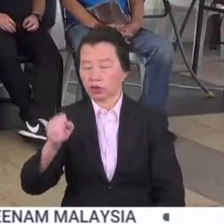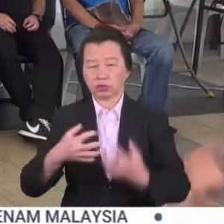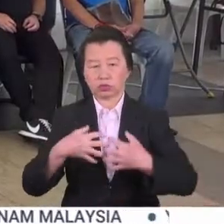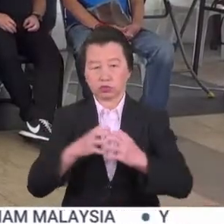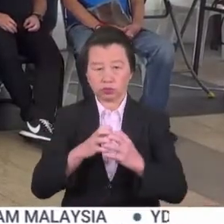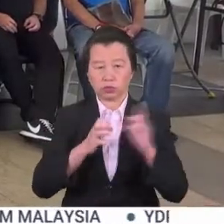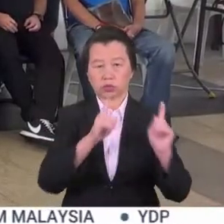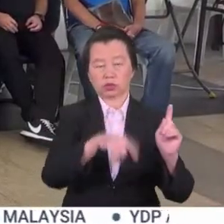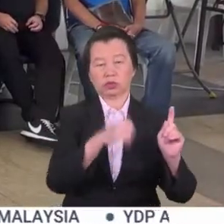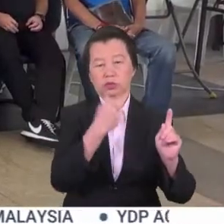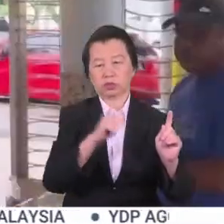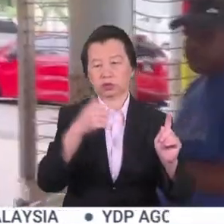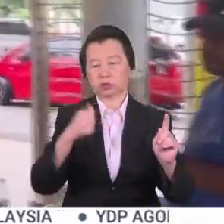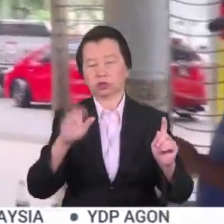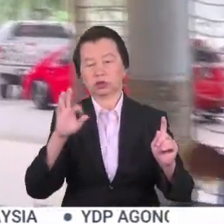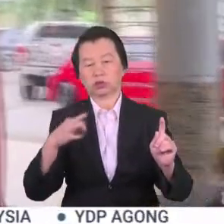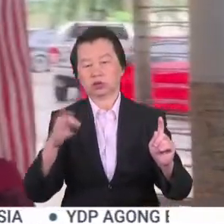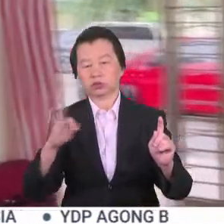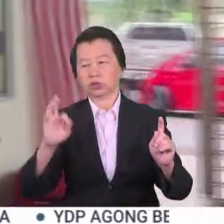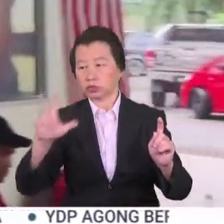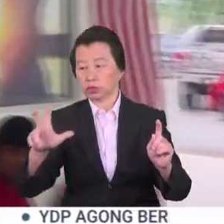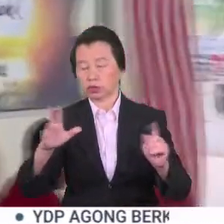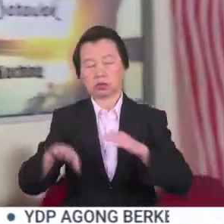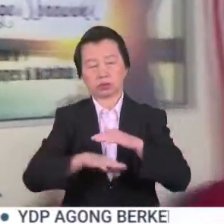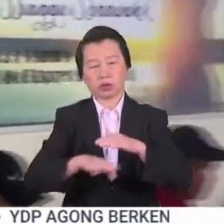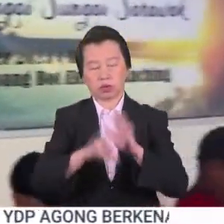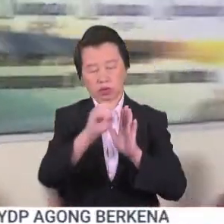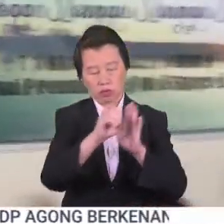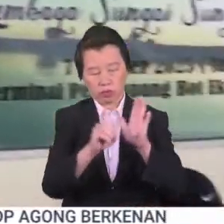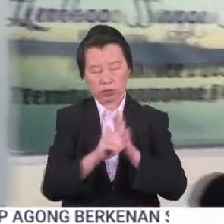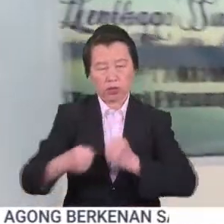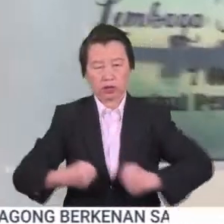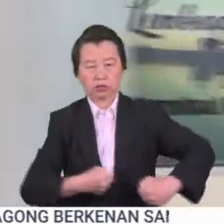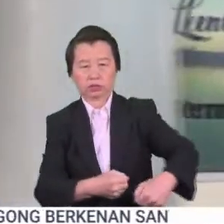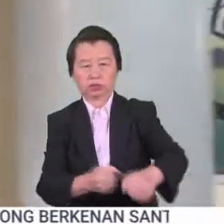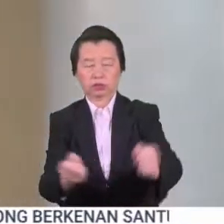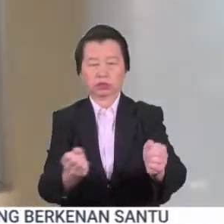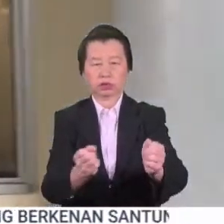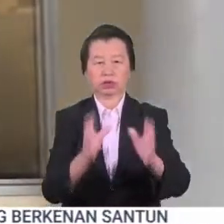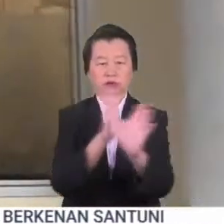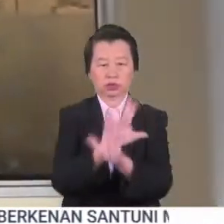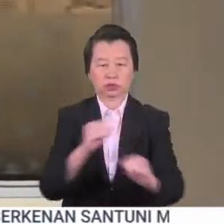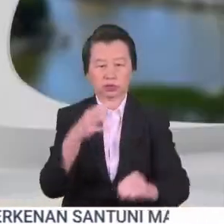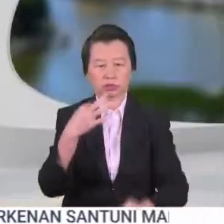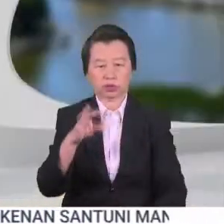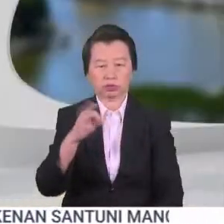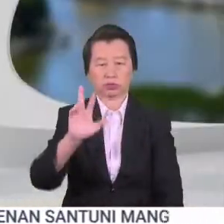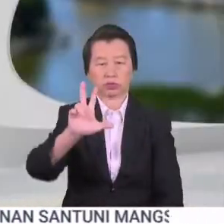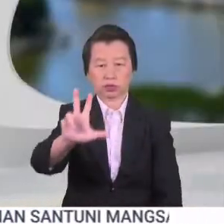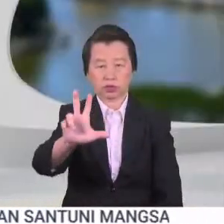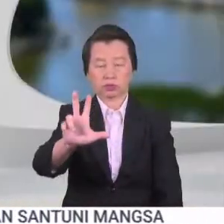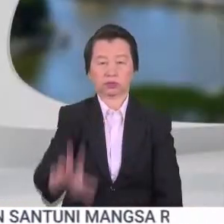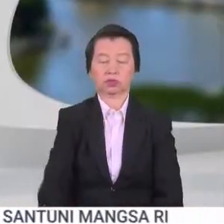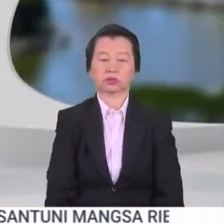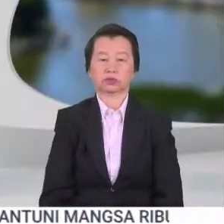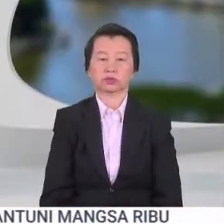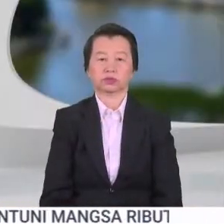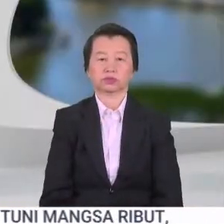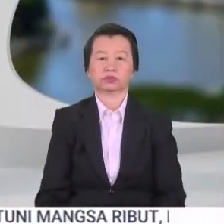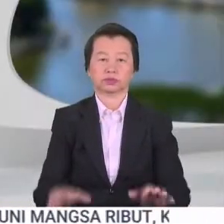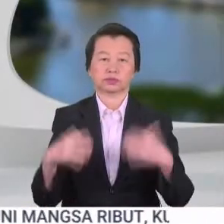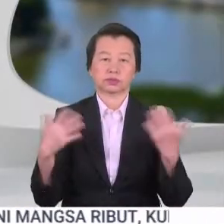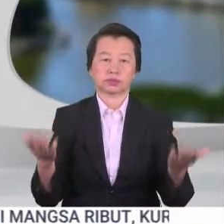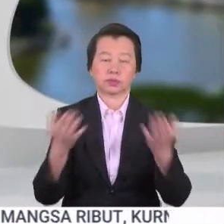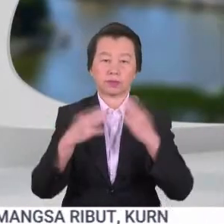1 Oktober 1993 di bawah se 3 ordin Sungai suungai Sarawak 1993 baik